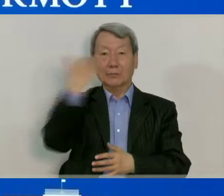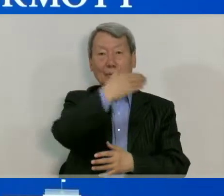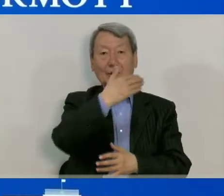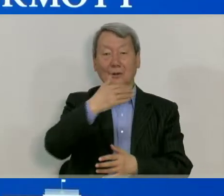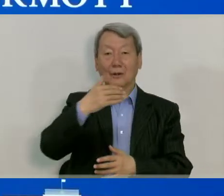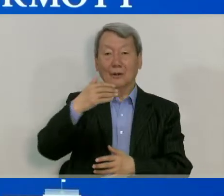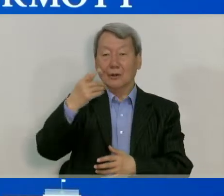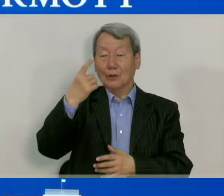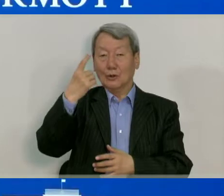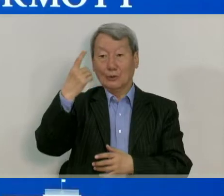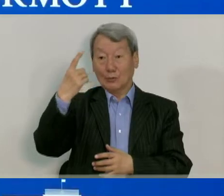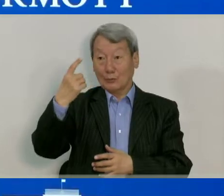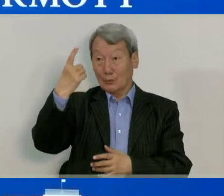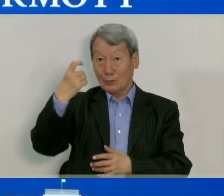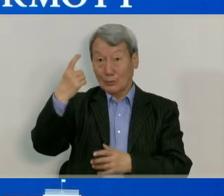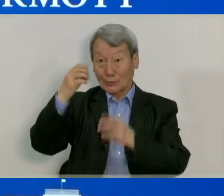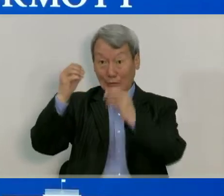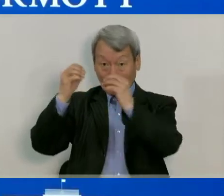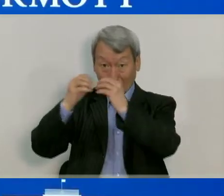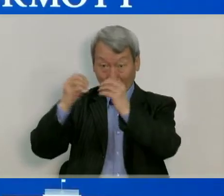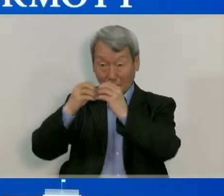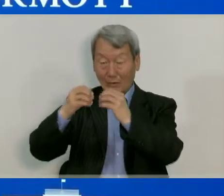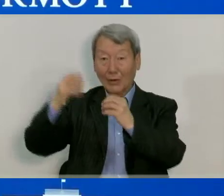жанакындай 100,000 адамга эсептегенде